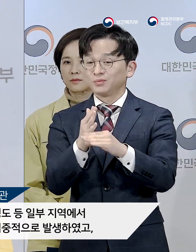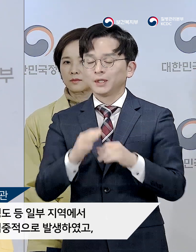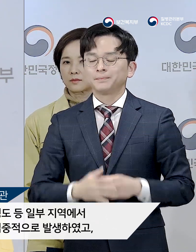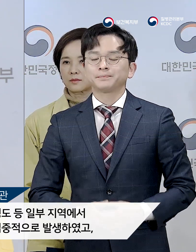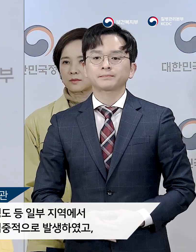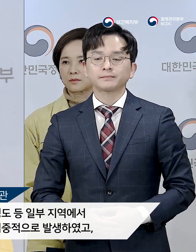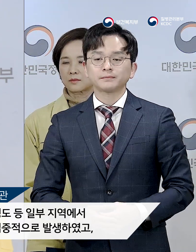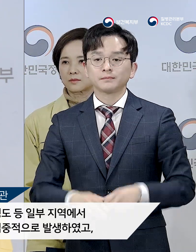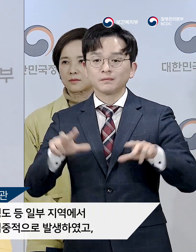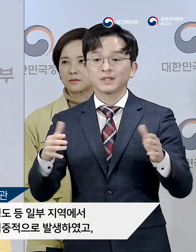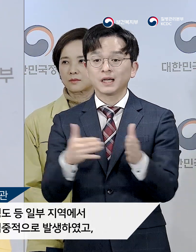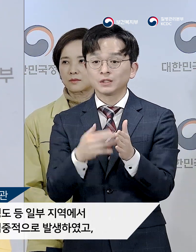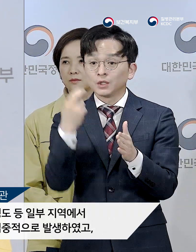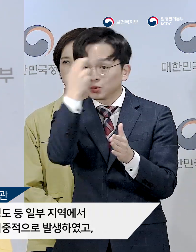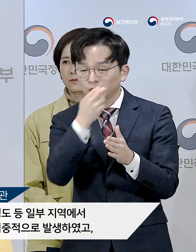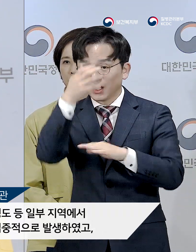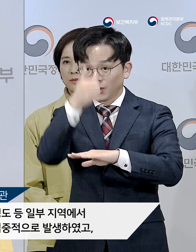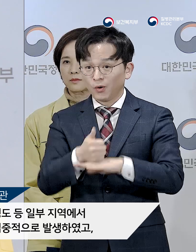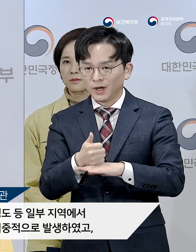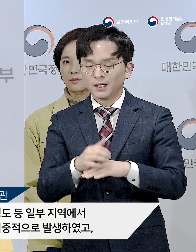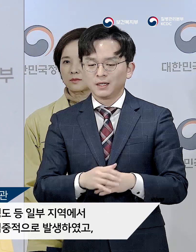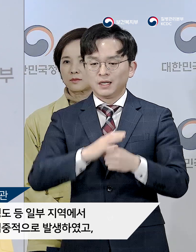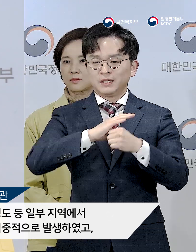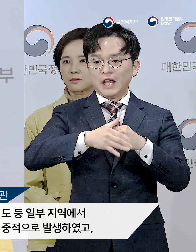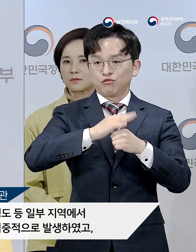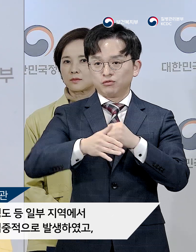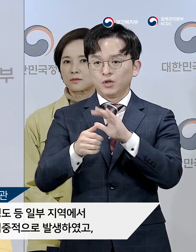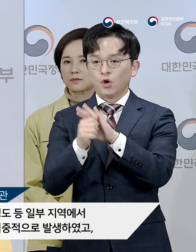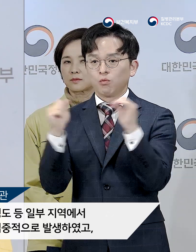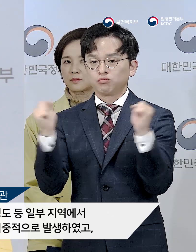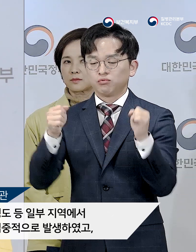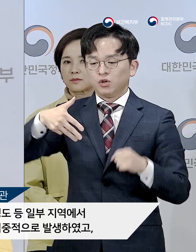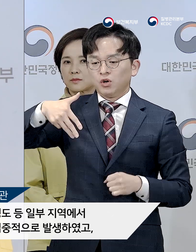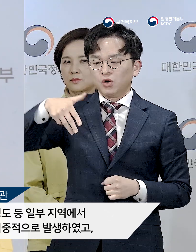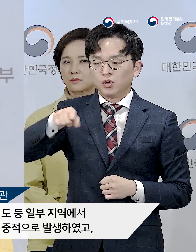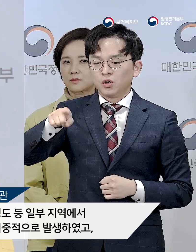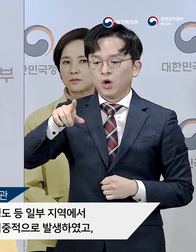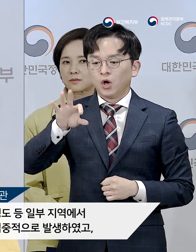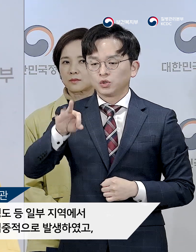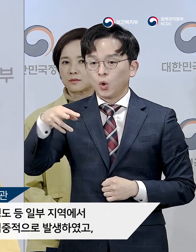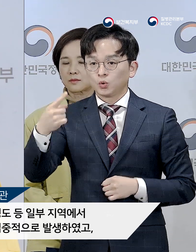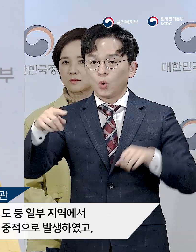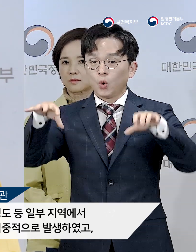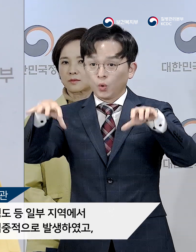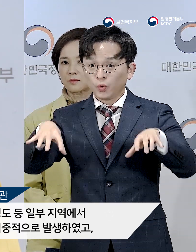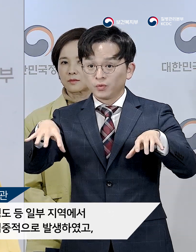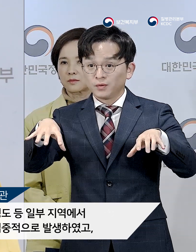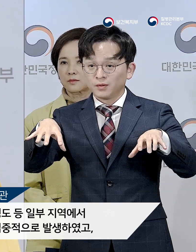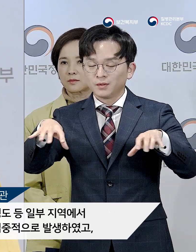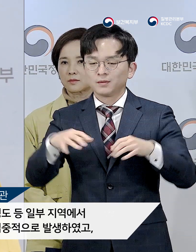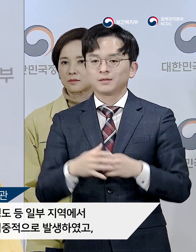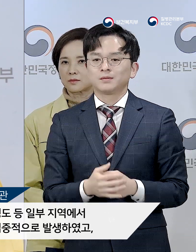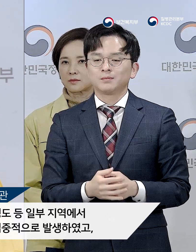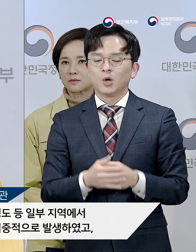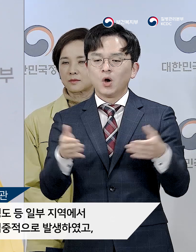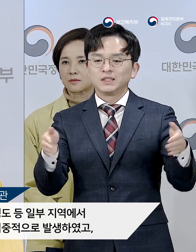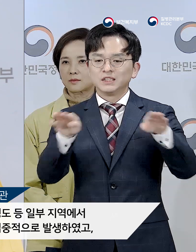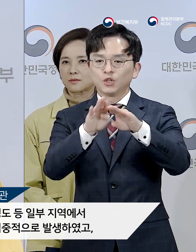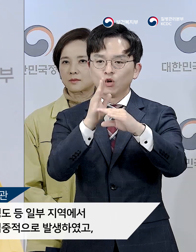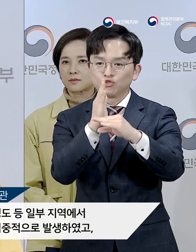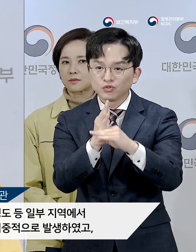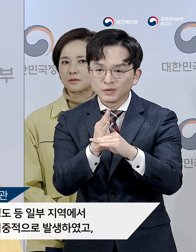현재까지의 역학조사 결과를 볼 때 대구와 경북 청도 등 일부 지역에서 특정 집단 또는